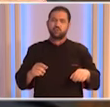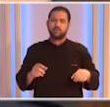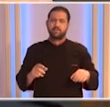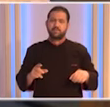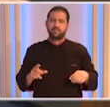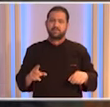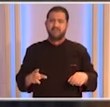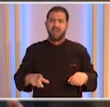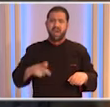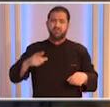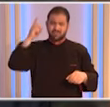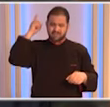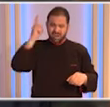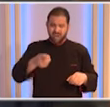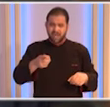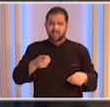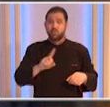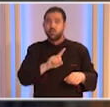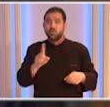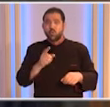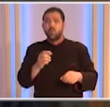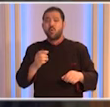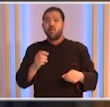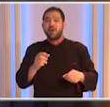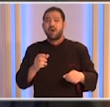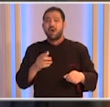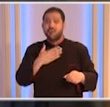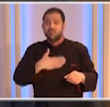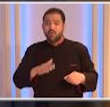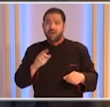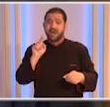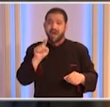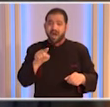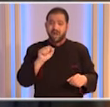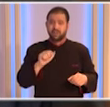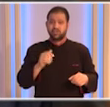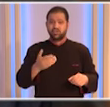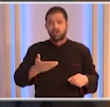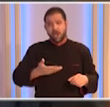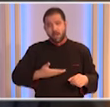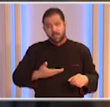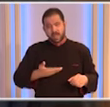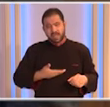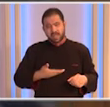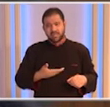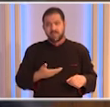fost net, ferm, categoric, n-ai voie să te atingi. Părintele